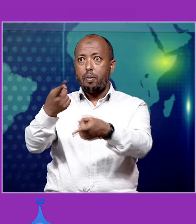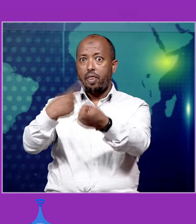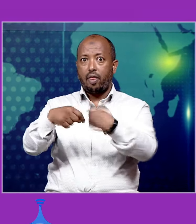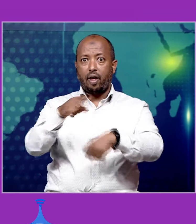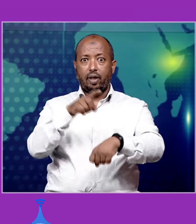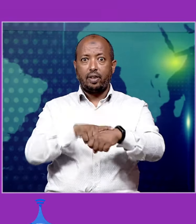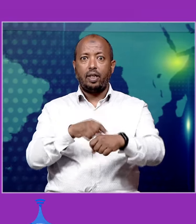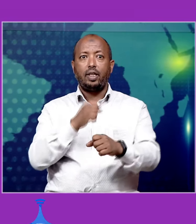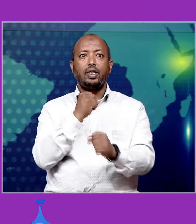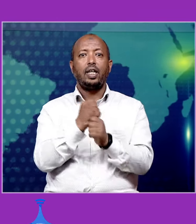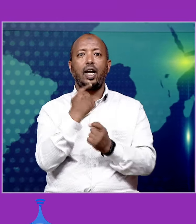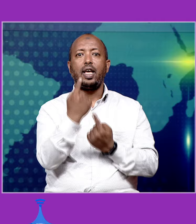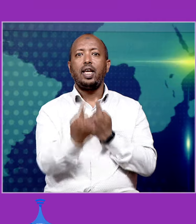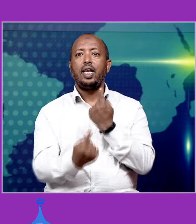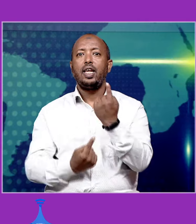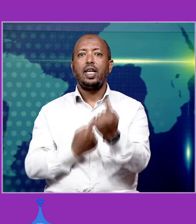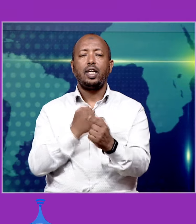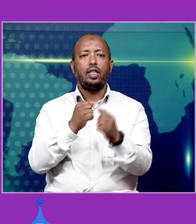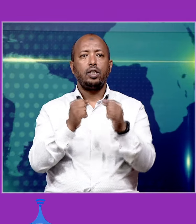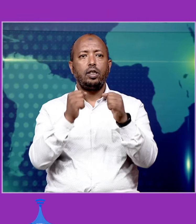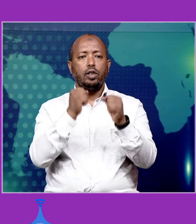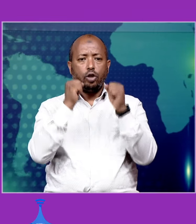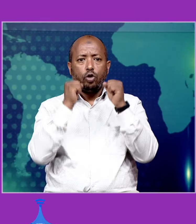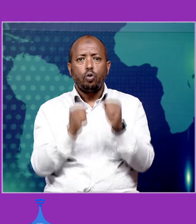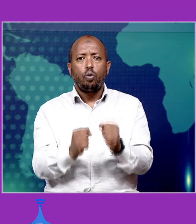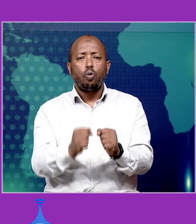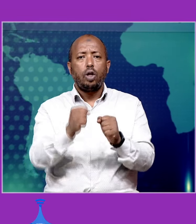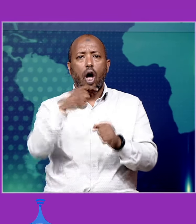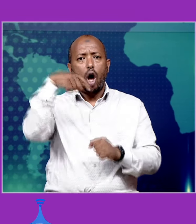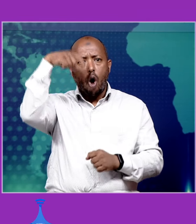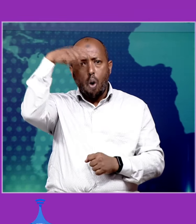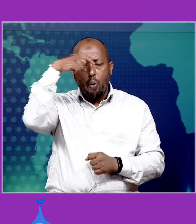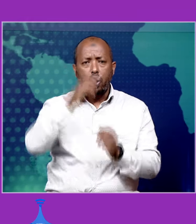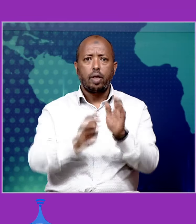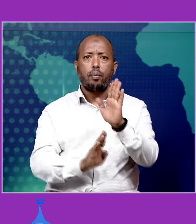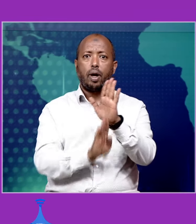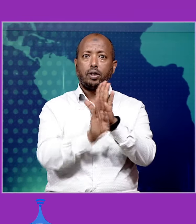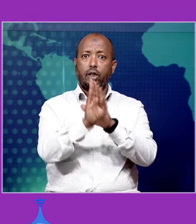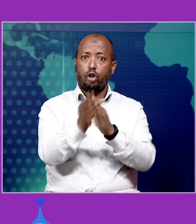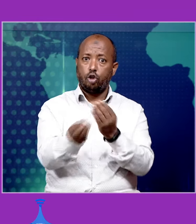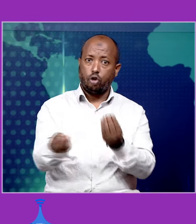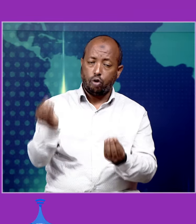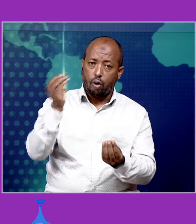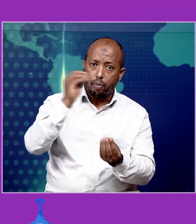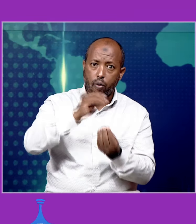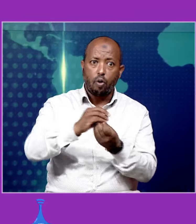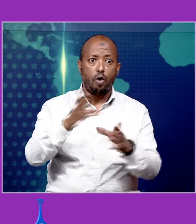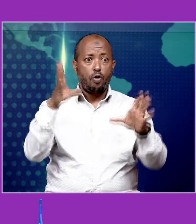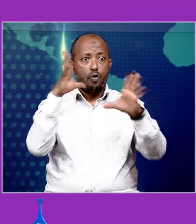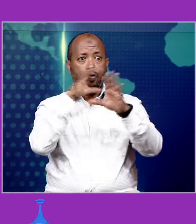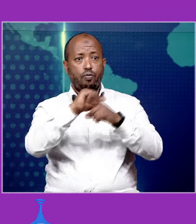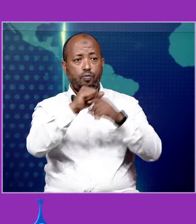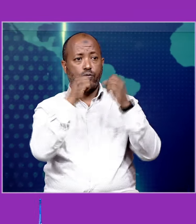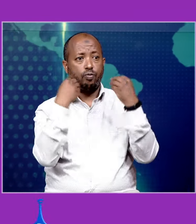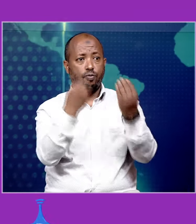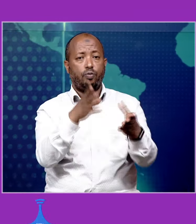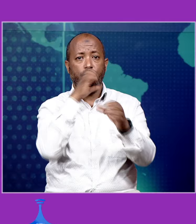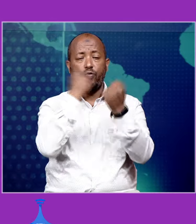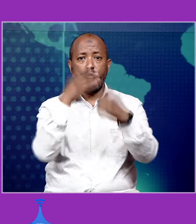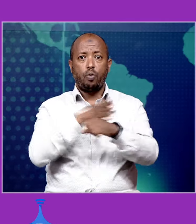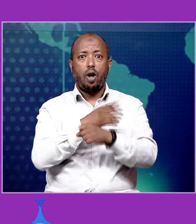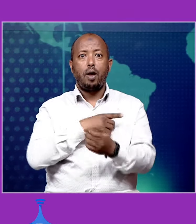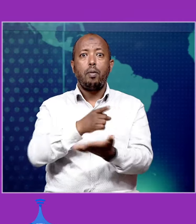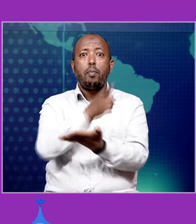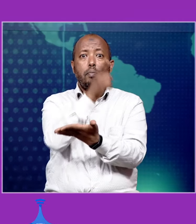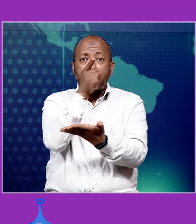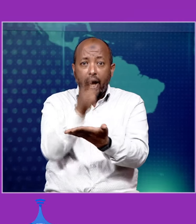بیزنس یسرا کهلوت آچون ماسه دگن چمرو سمت او ممرک آچاو یه